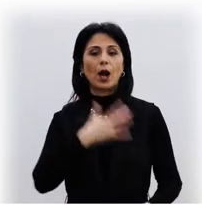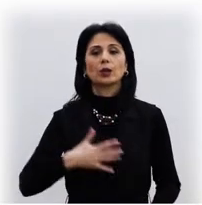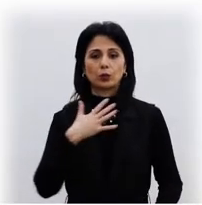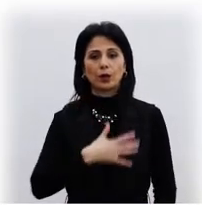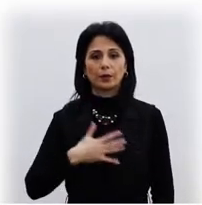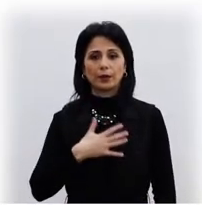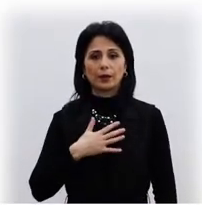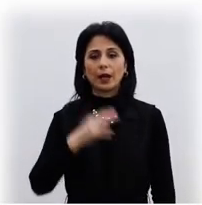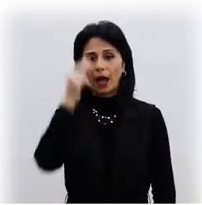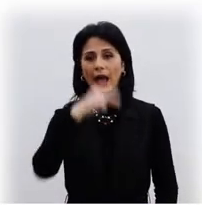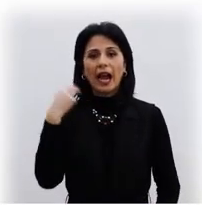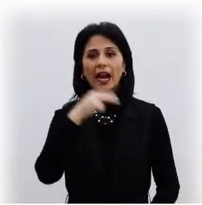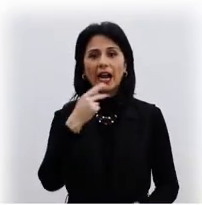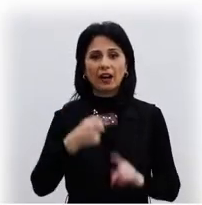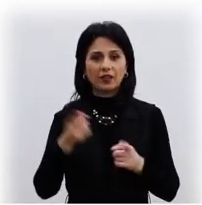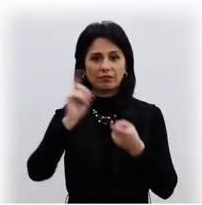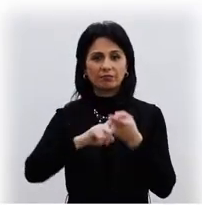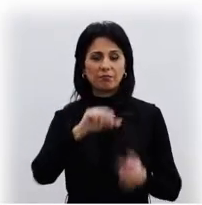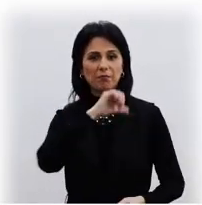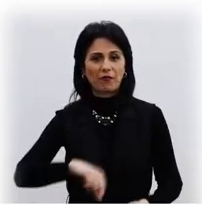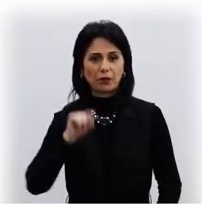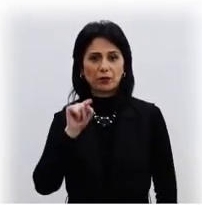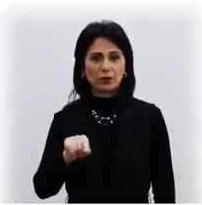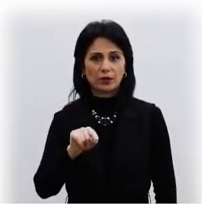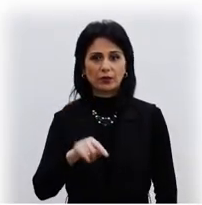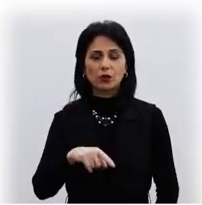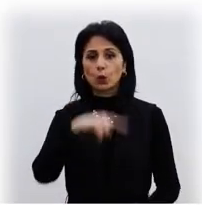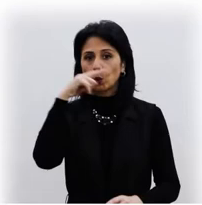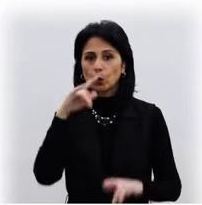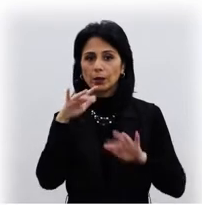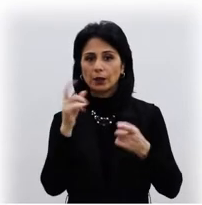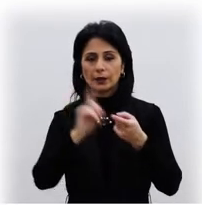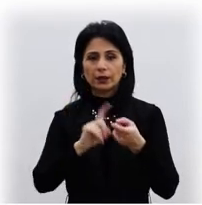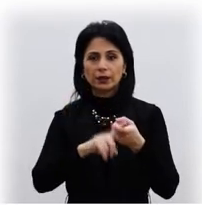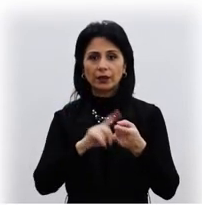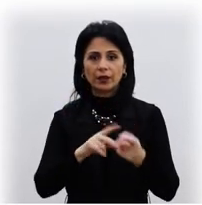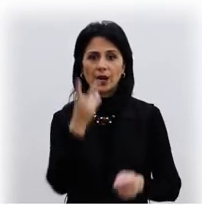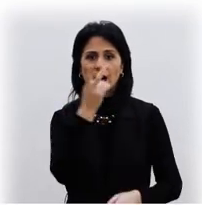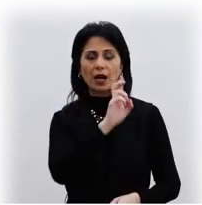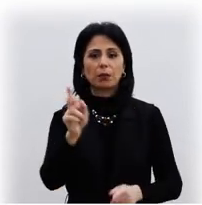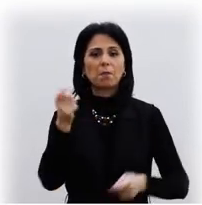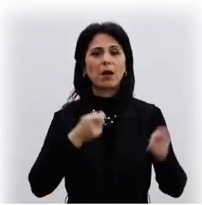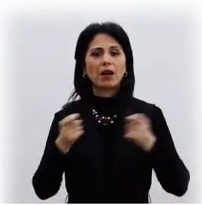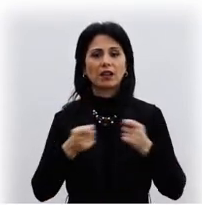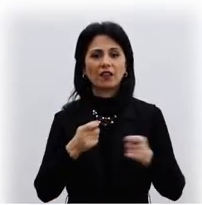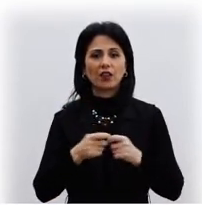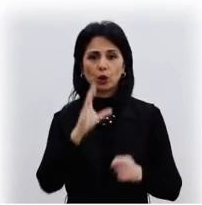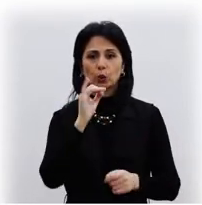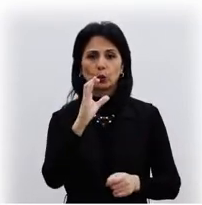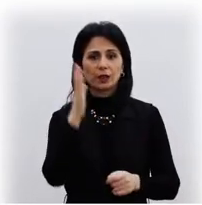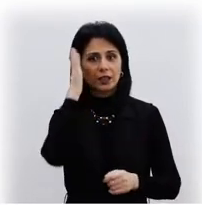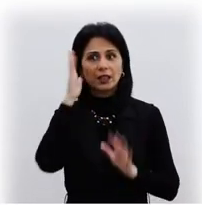თუ გაწუხებთ. ეკლესიას დაპატრონებული მაფიოზები, რუსული გავლენები, კაგებეშნიკური მმართველობა,